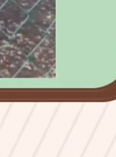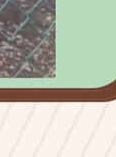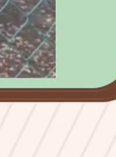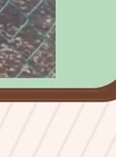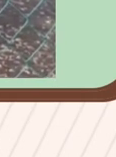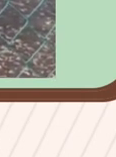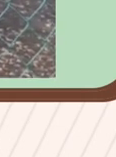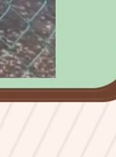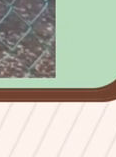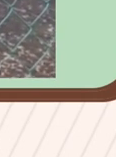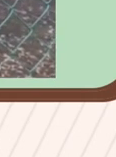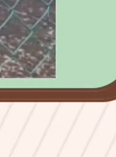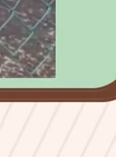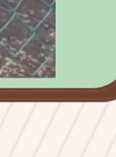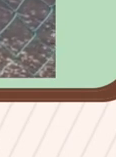7